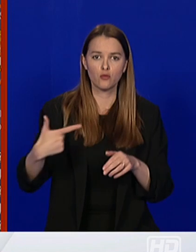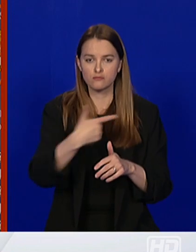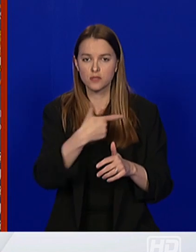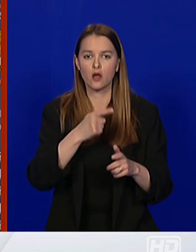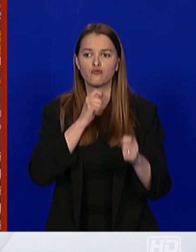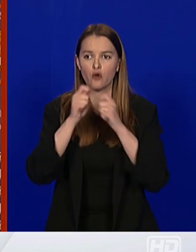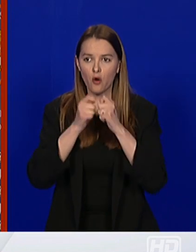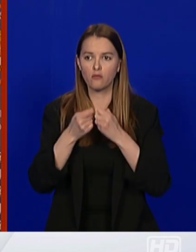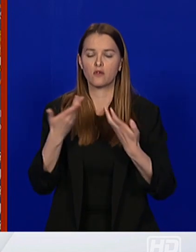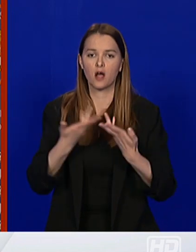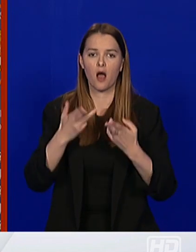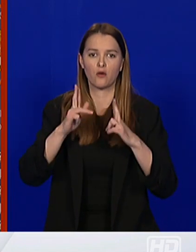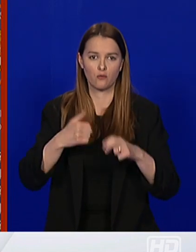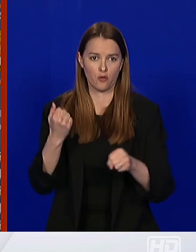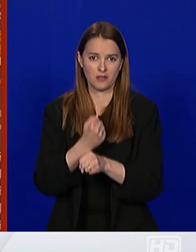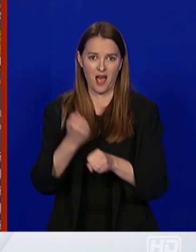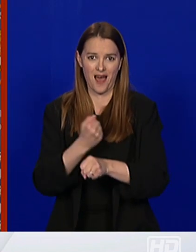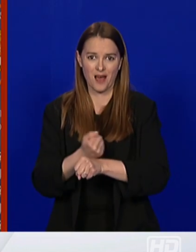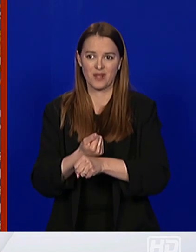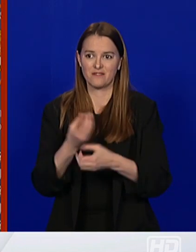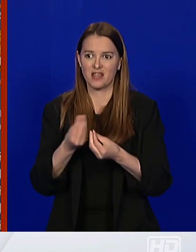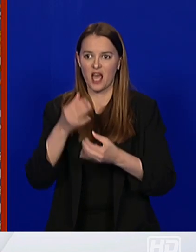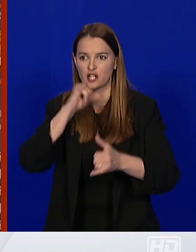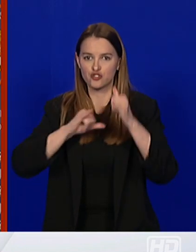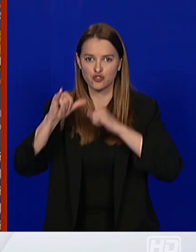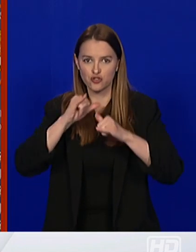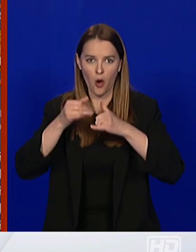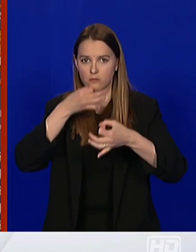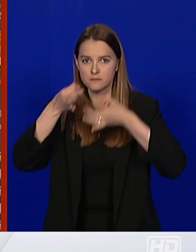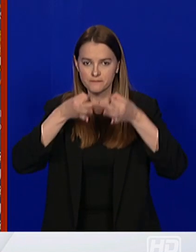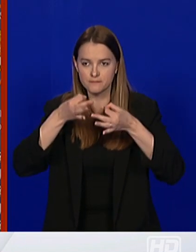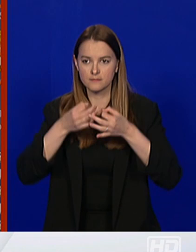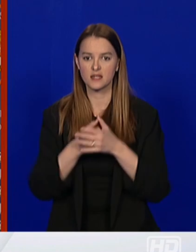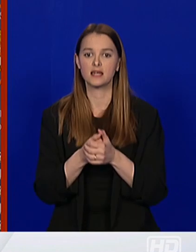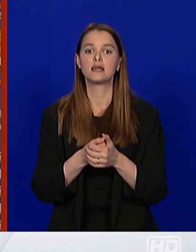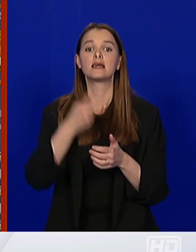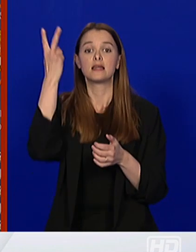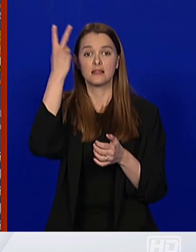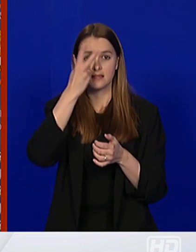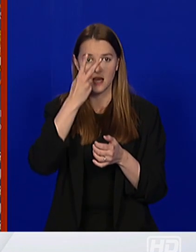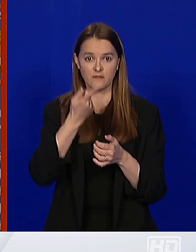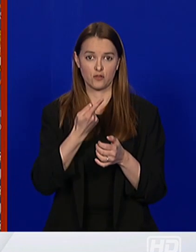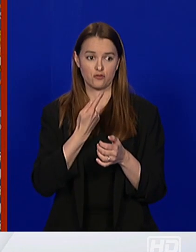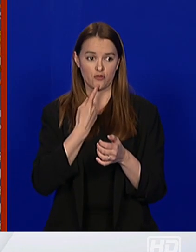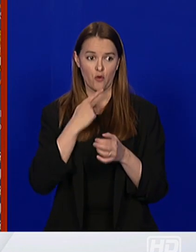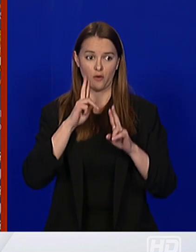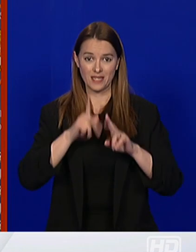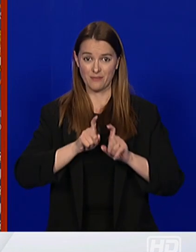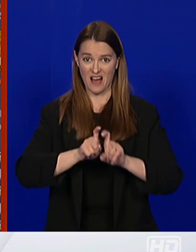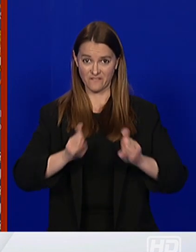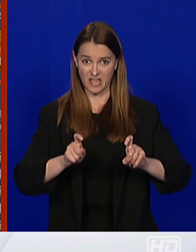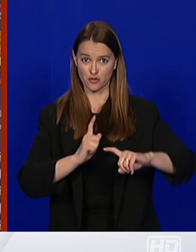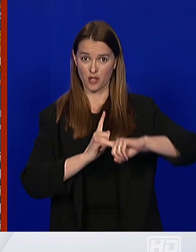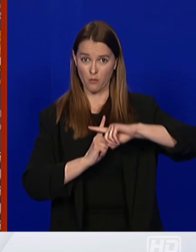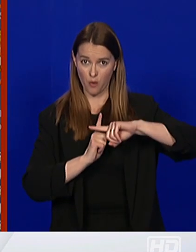tu pretragu. Dakako, oni koji su pozitivni su u bazi podataka da su pozitivni, pa bi se trebali dogovoriti,